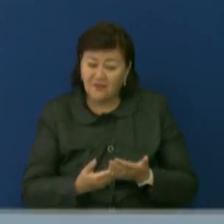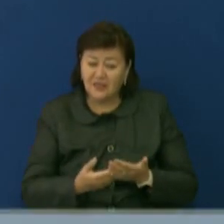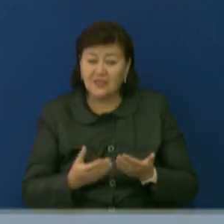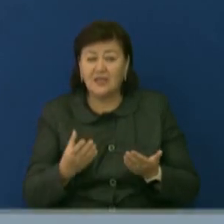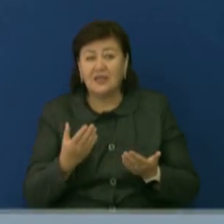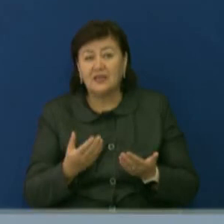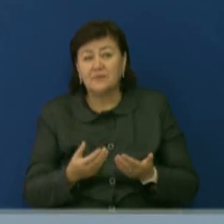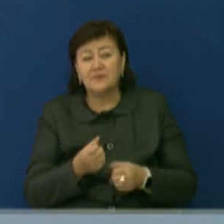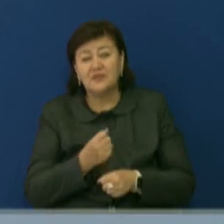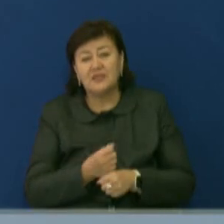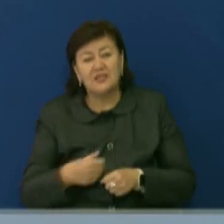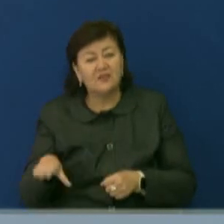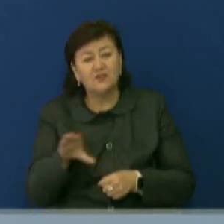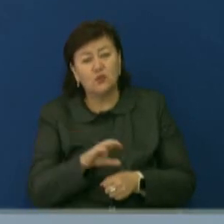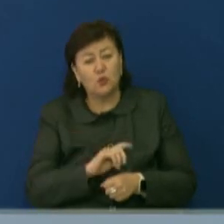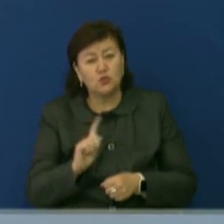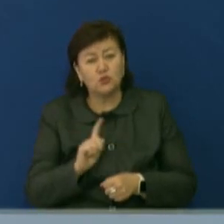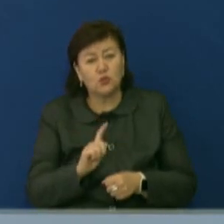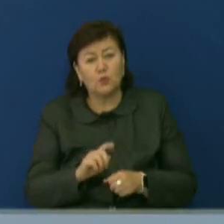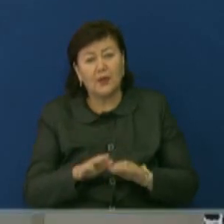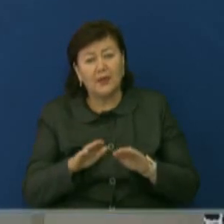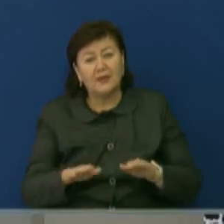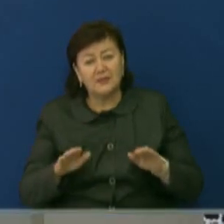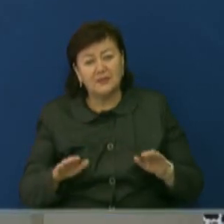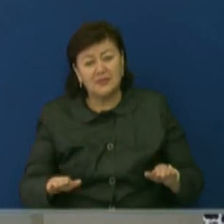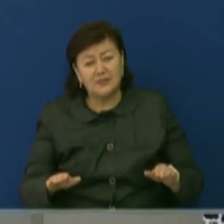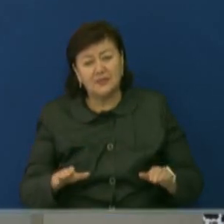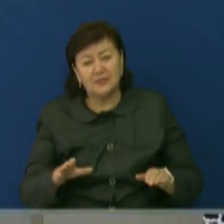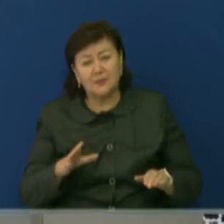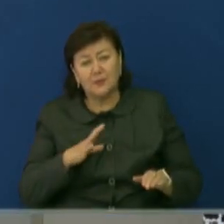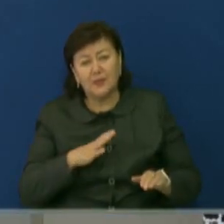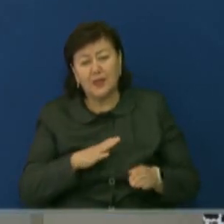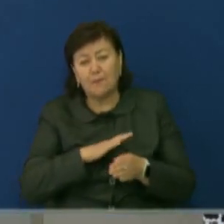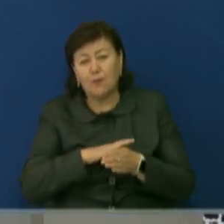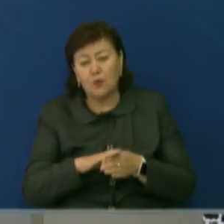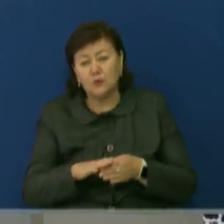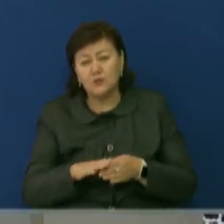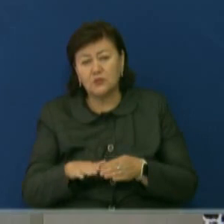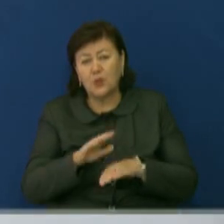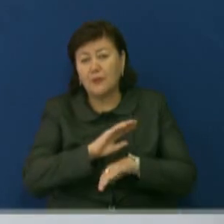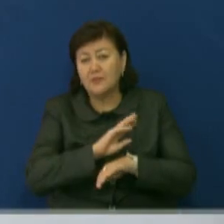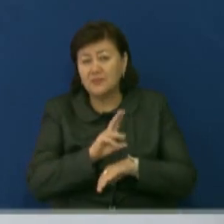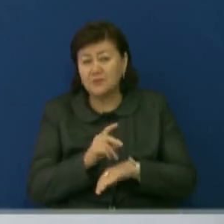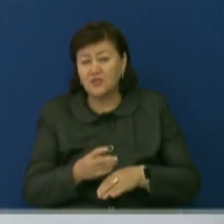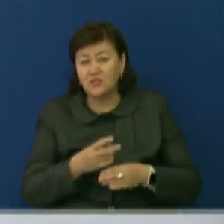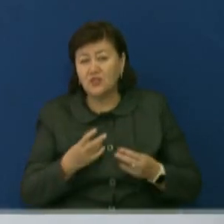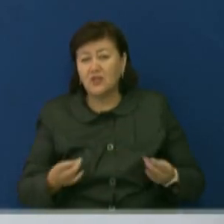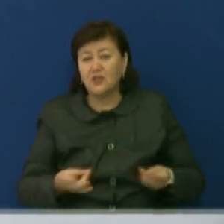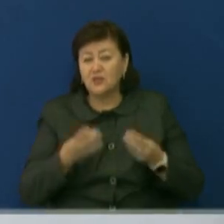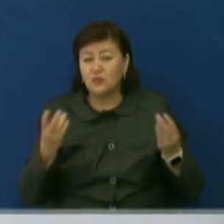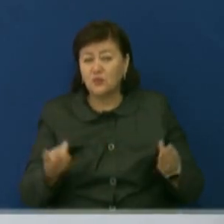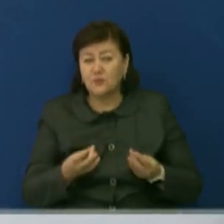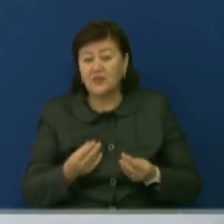заведения делает все, чтобы дети с особыми потребностями были полностью обеспечены всем необходимым, а самое главное